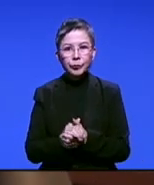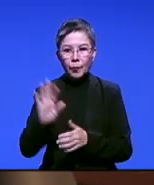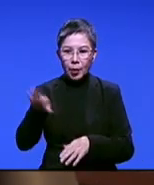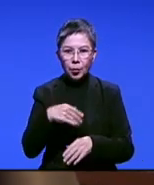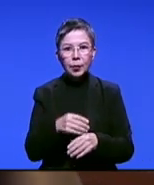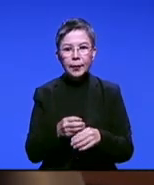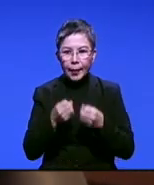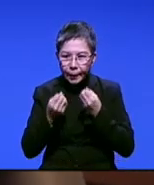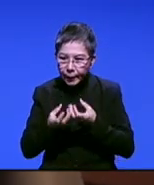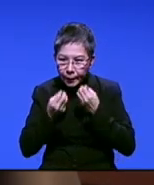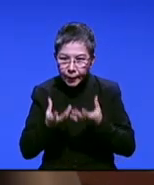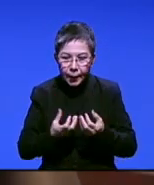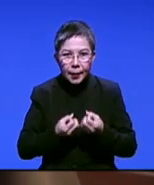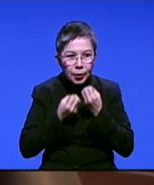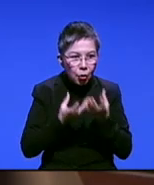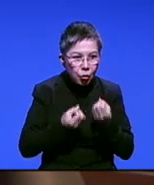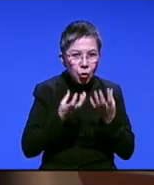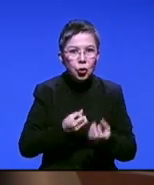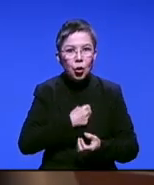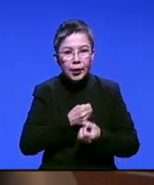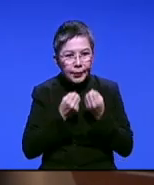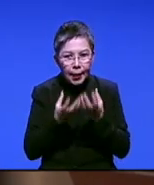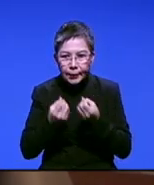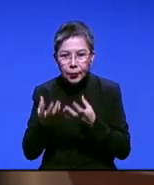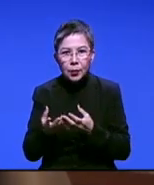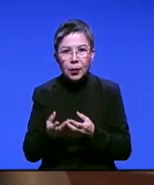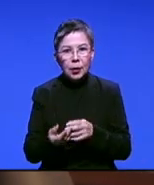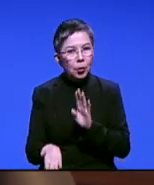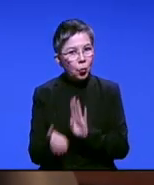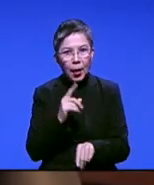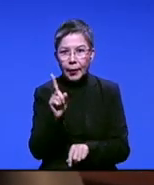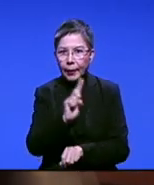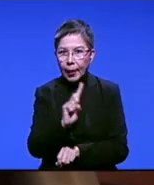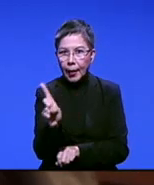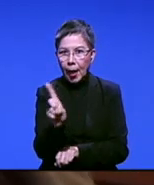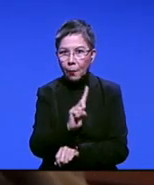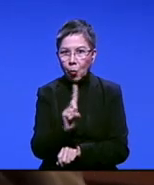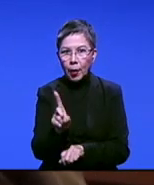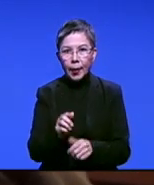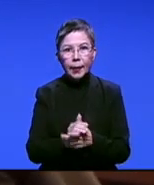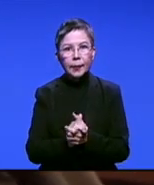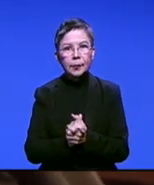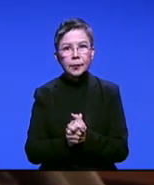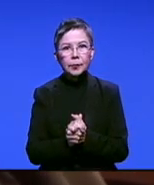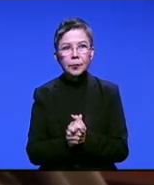berikan pengertian, diharapkan itu tidak akan terulang kembali. Bagi